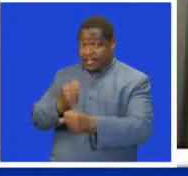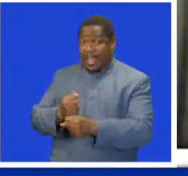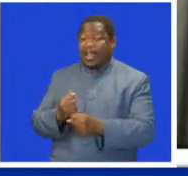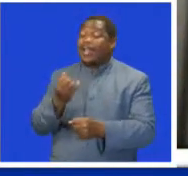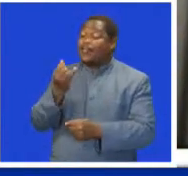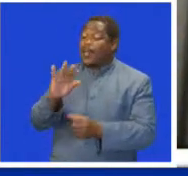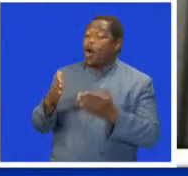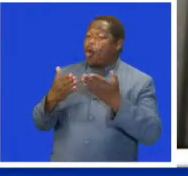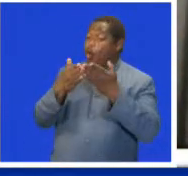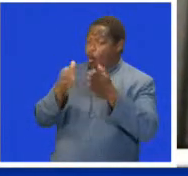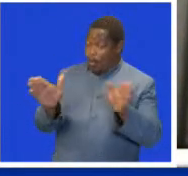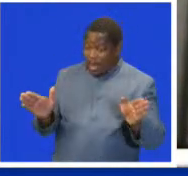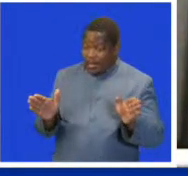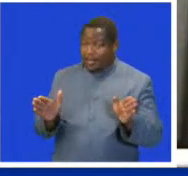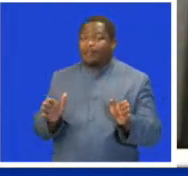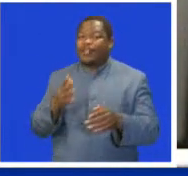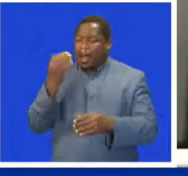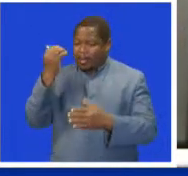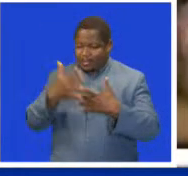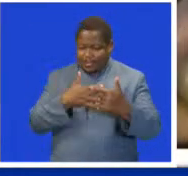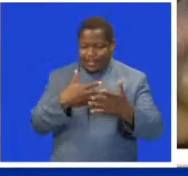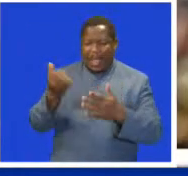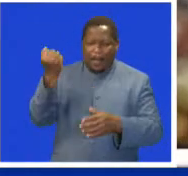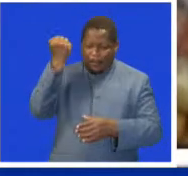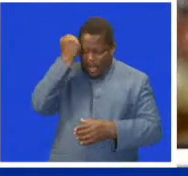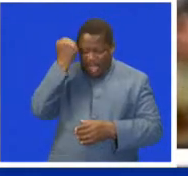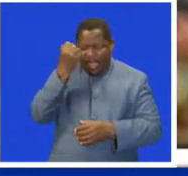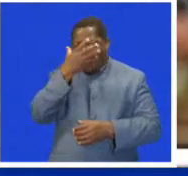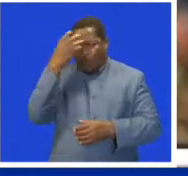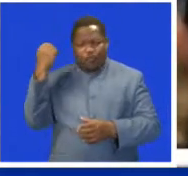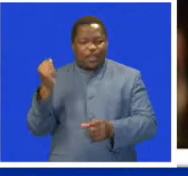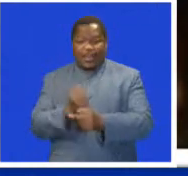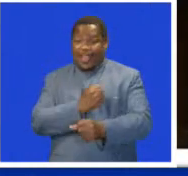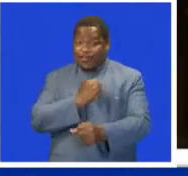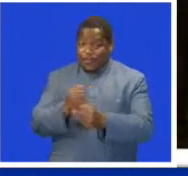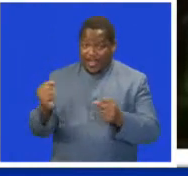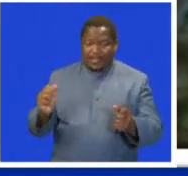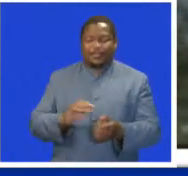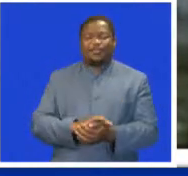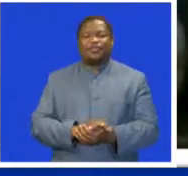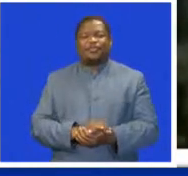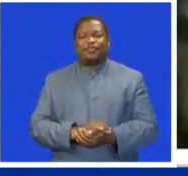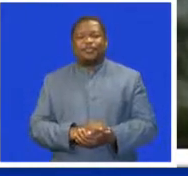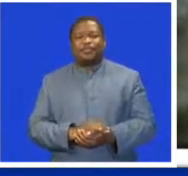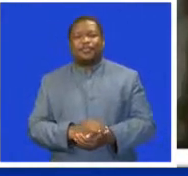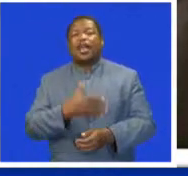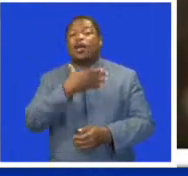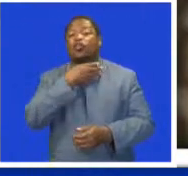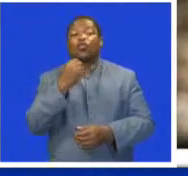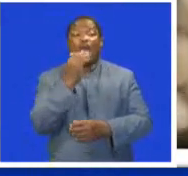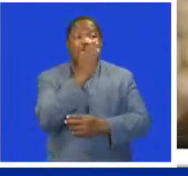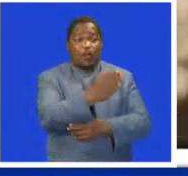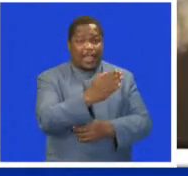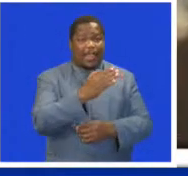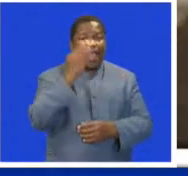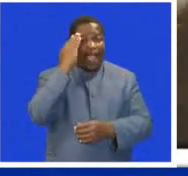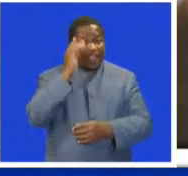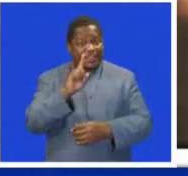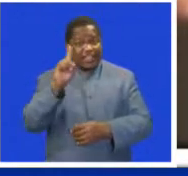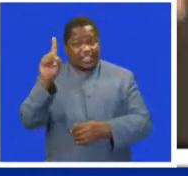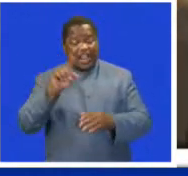lesikoleni libe kungekelwe kasona bafunde emakhaya. Lisekela latishana nihloko wakadvokolo wako Fred Johnson ukuthathe bafundi ukuthi